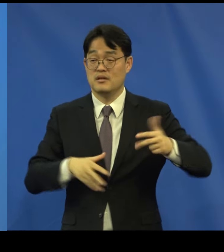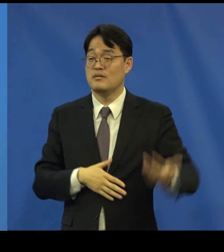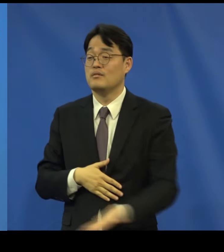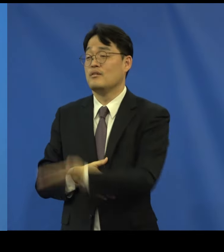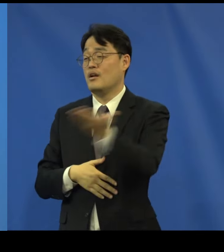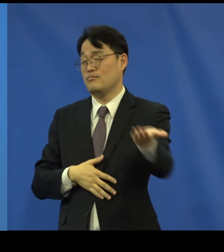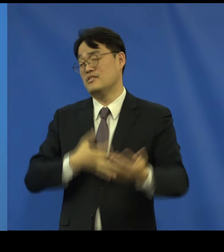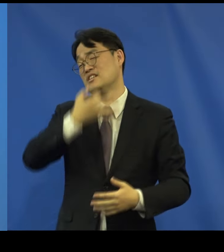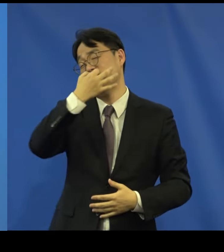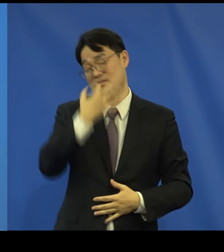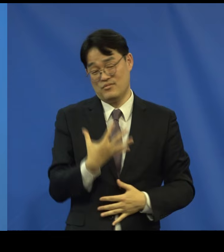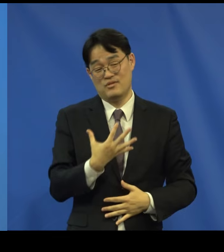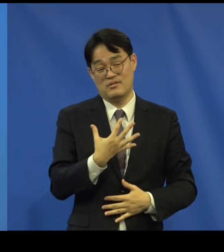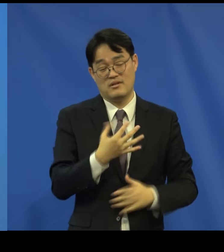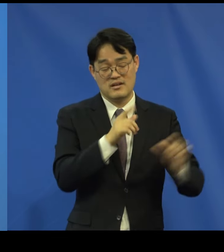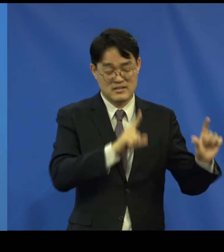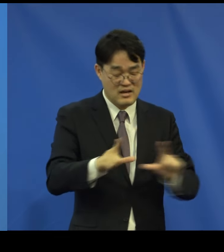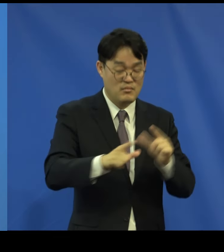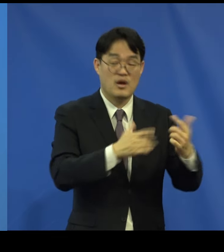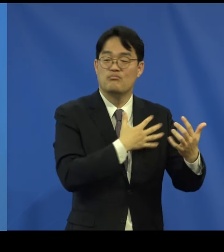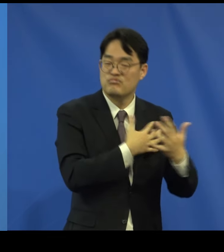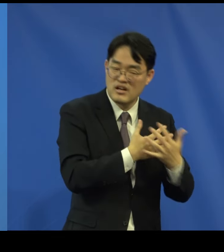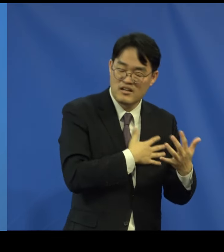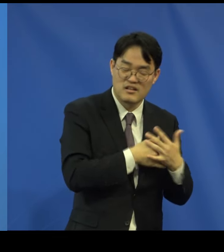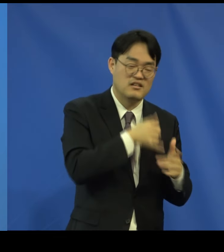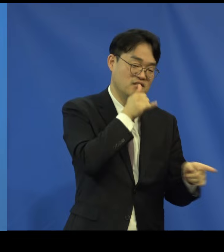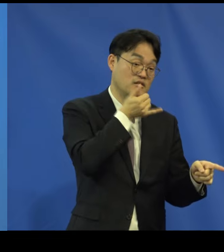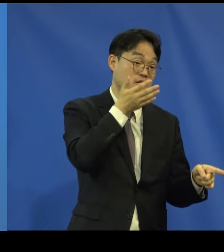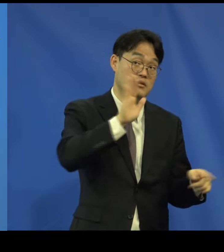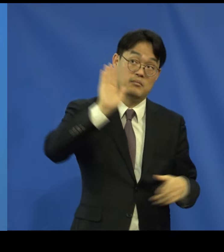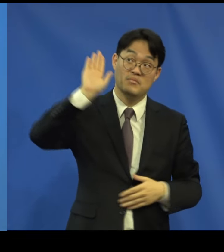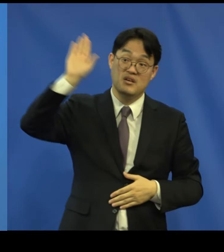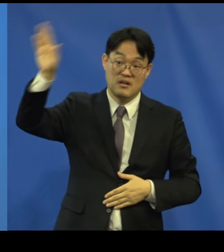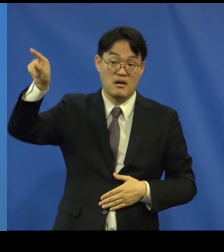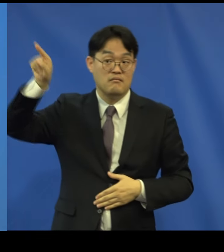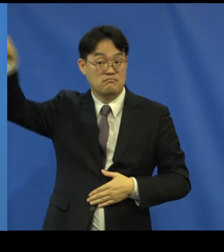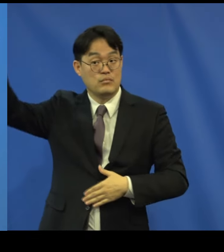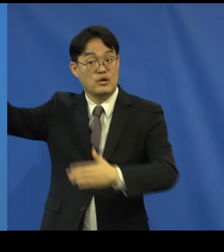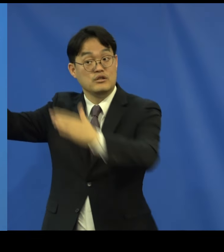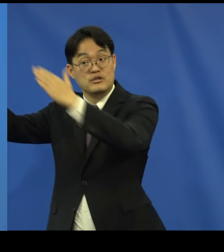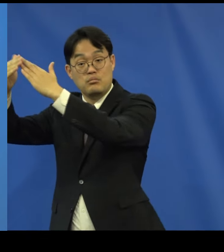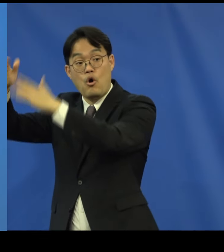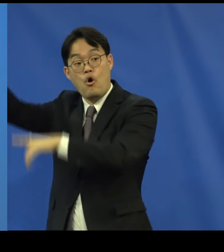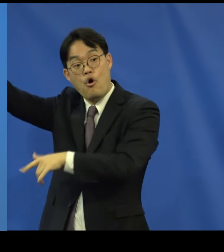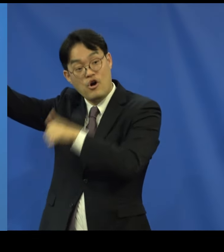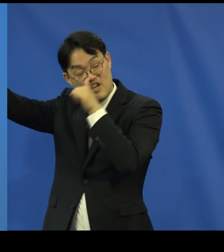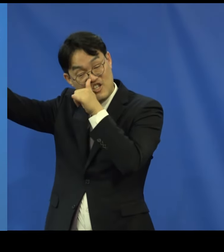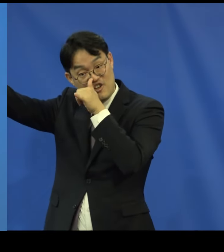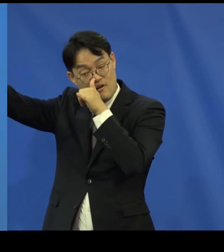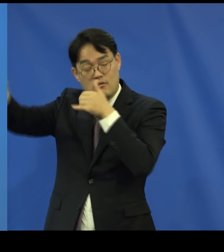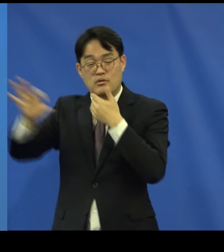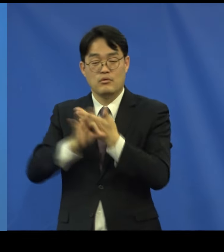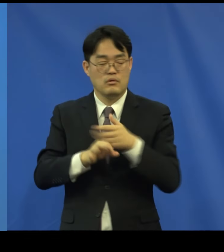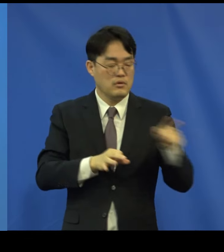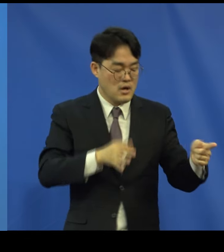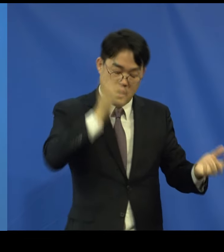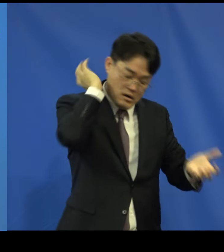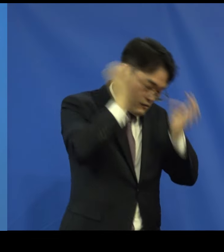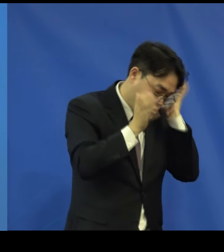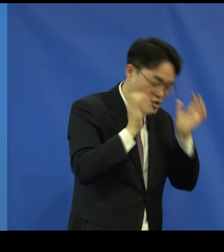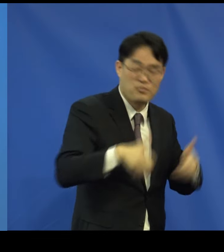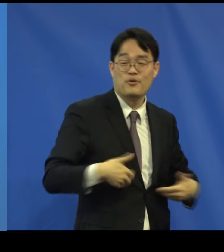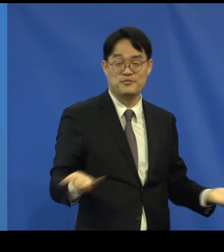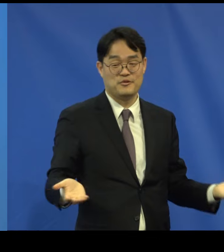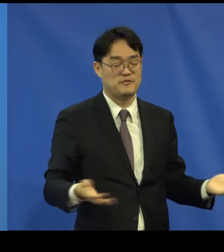어려워도 삶이 불안정해도 장래 안정집이 보장되어 있다면 우리는 혼란스러워할 필요가 없습니다. 여러분, 우리가